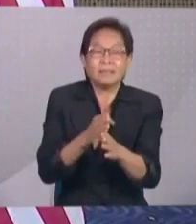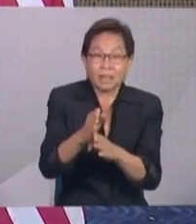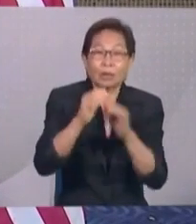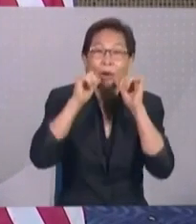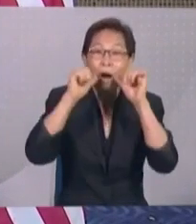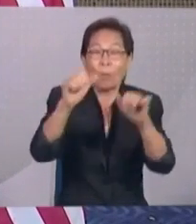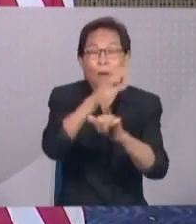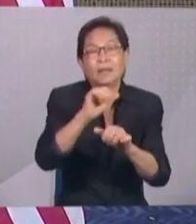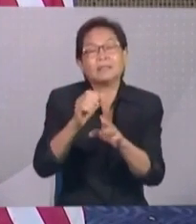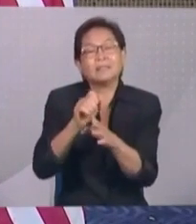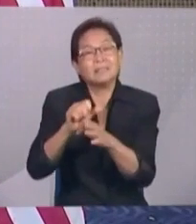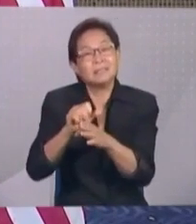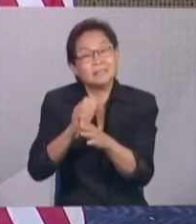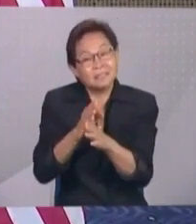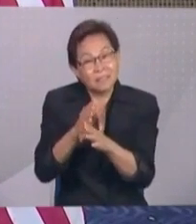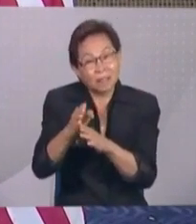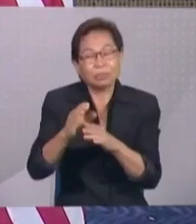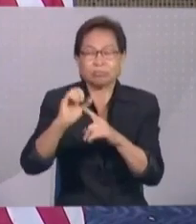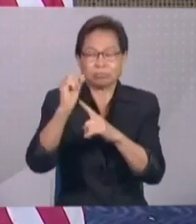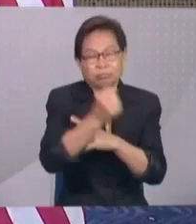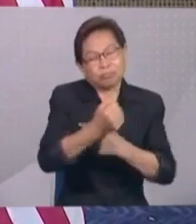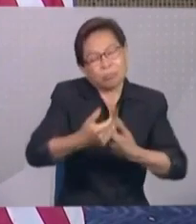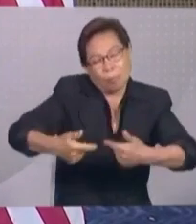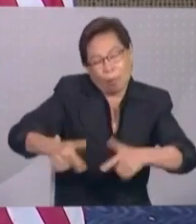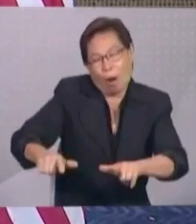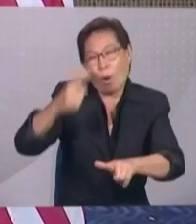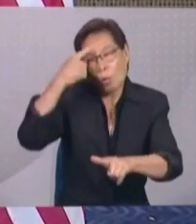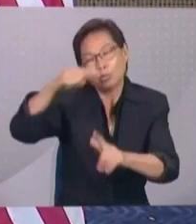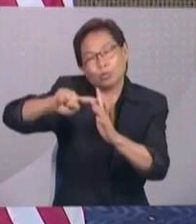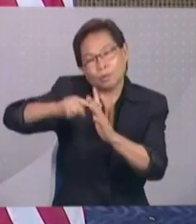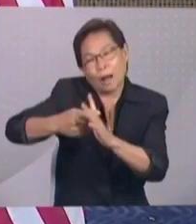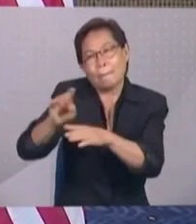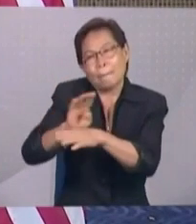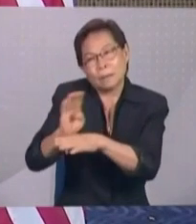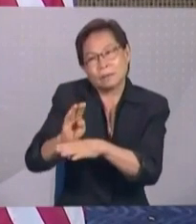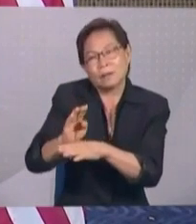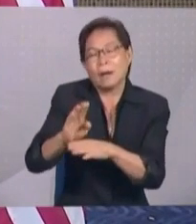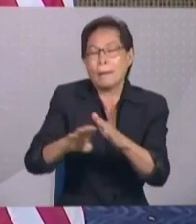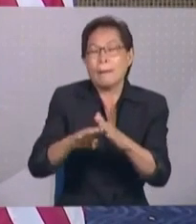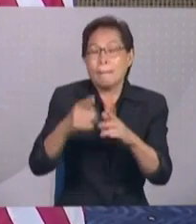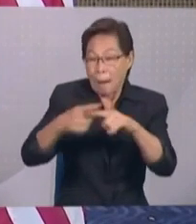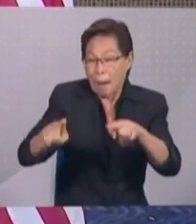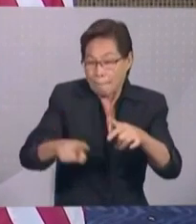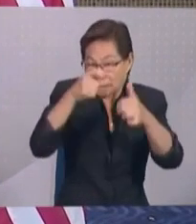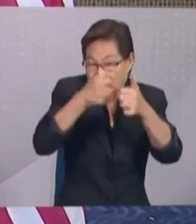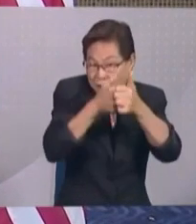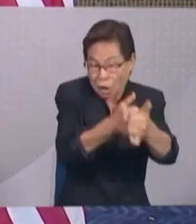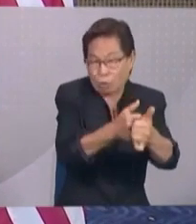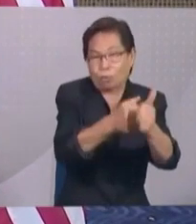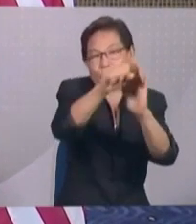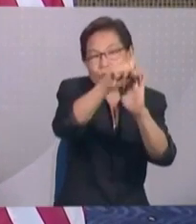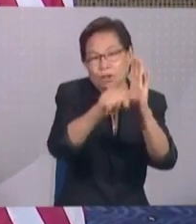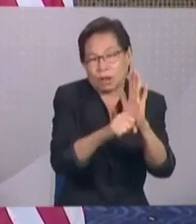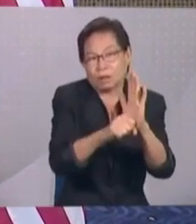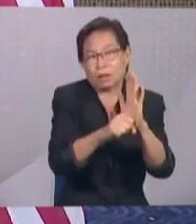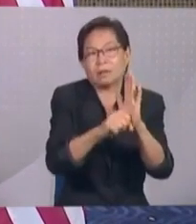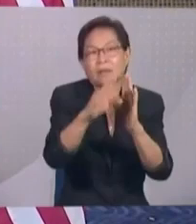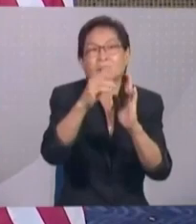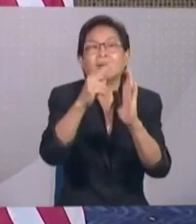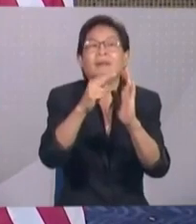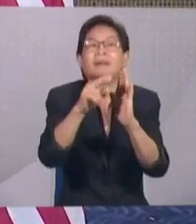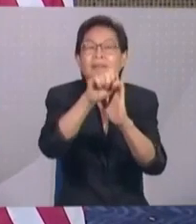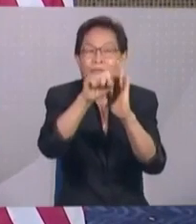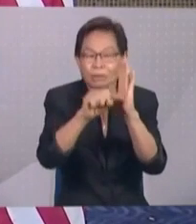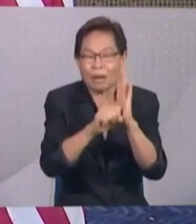sektor sosial adalah dibenarkan untuk beroperasi tertakluk kepada syarat-syarat dan peraturan semasa